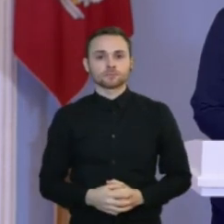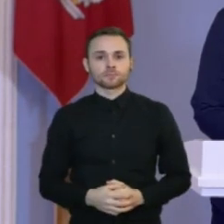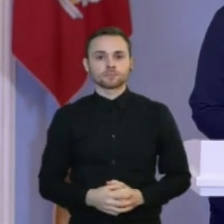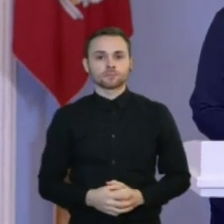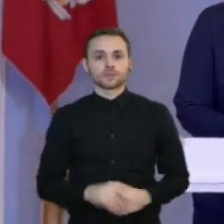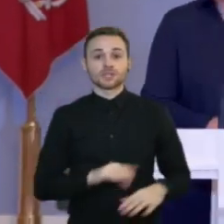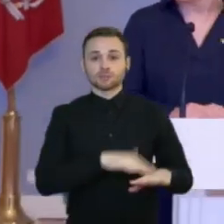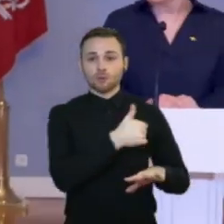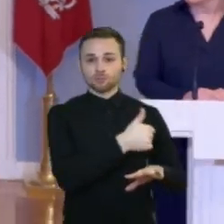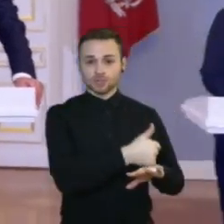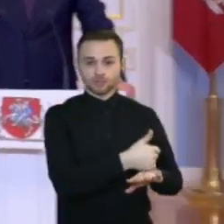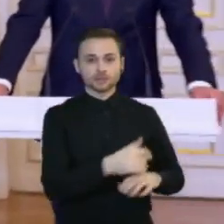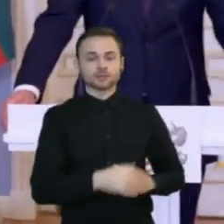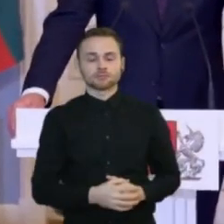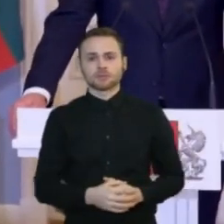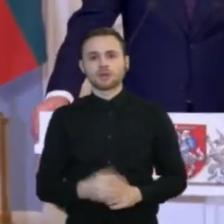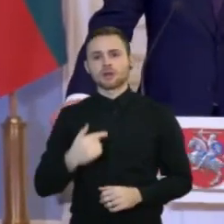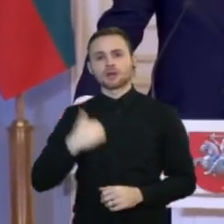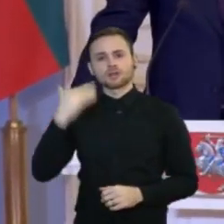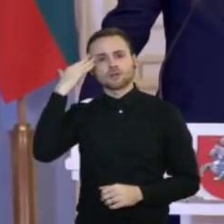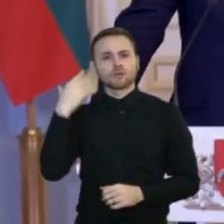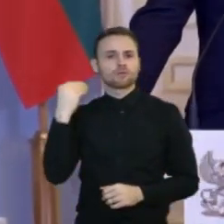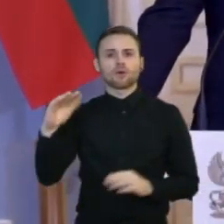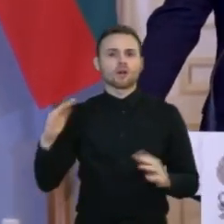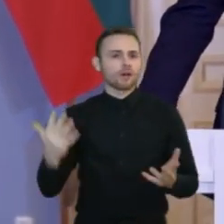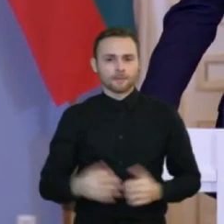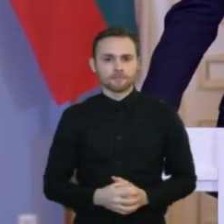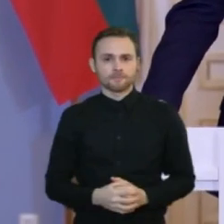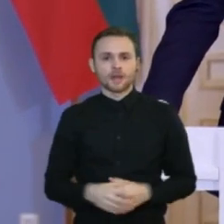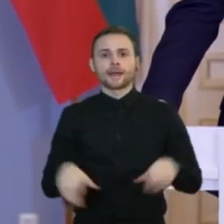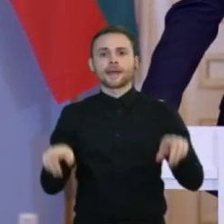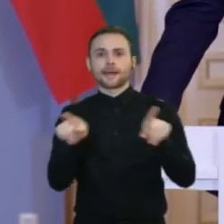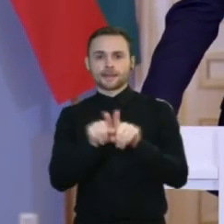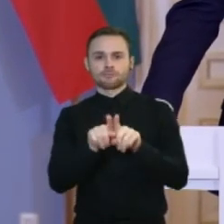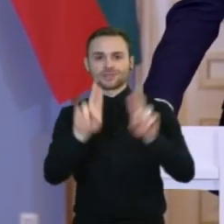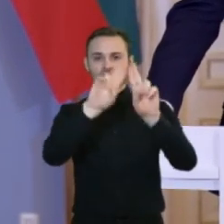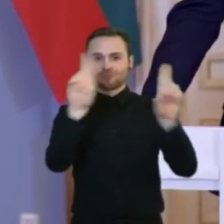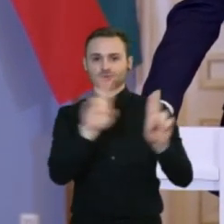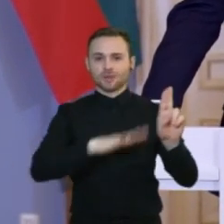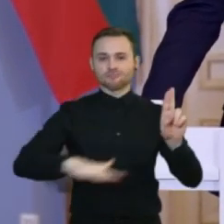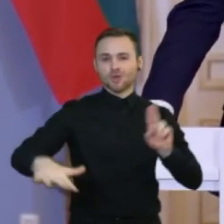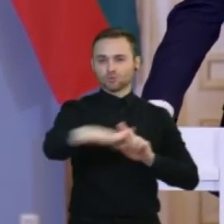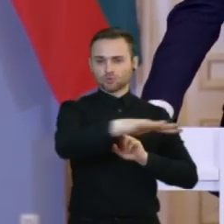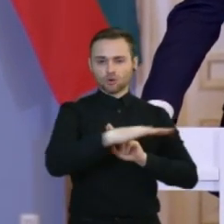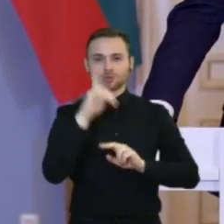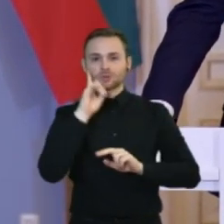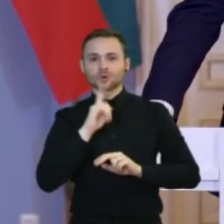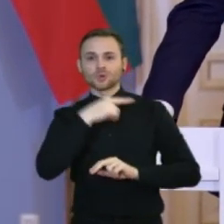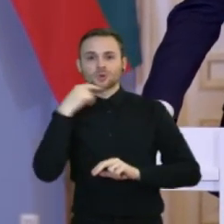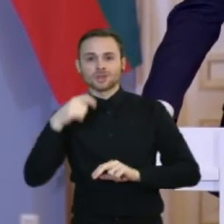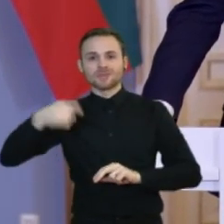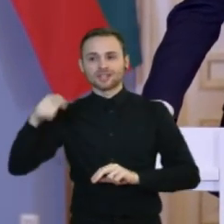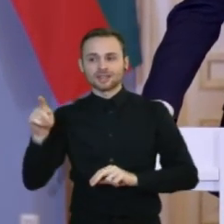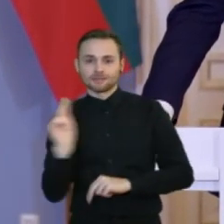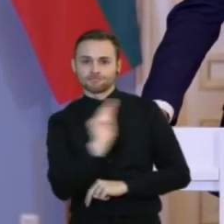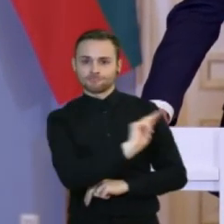Vertinu kaip banditišką retoriką, kaip priminimą tarptautiniai bendruomeniai, kad Rusija yra branduolinė valstybė